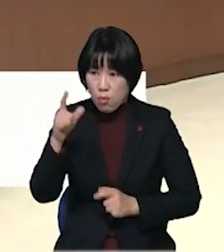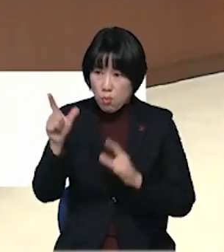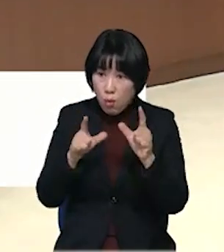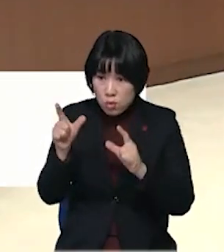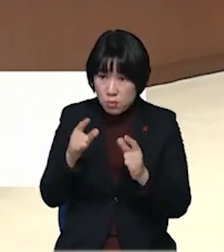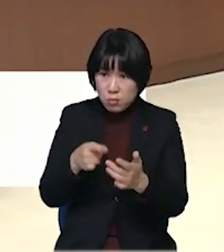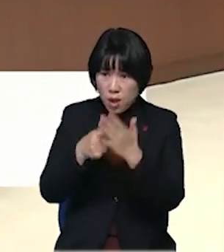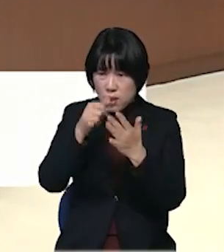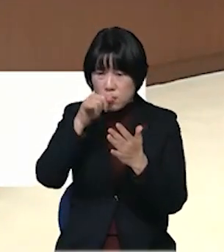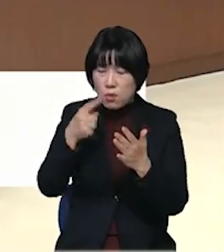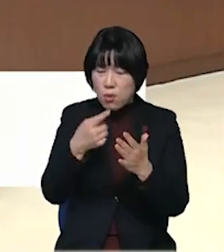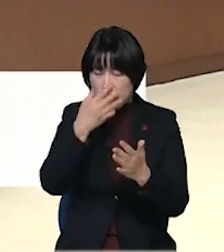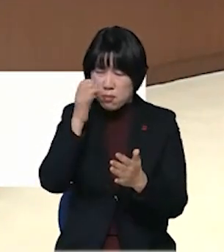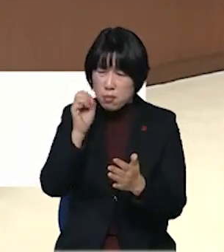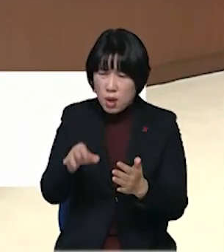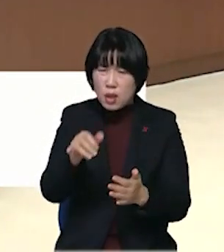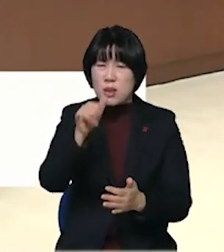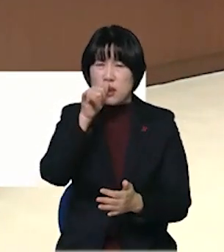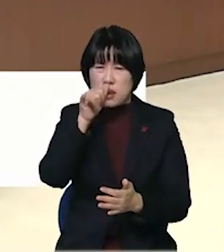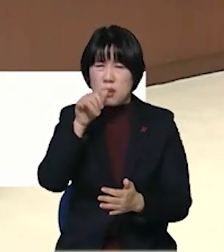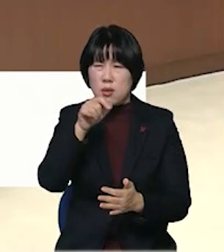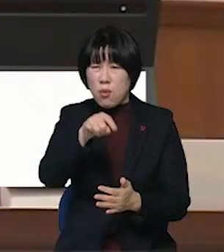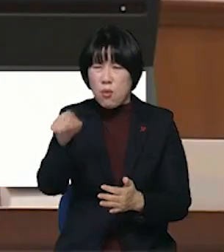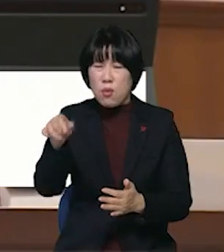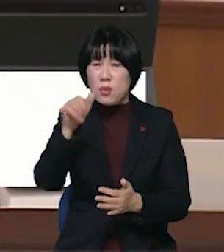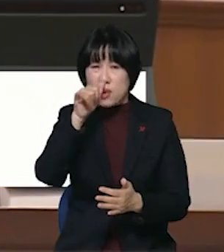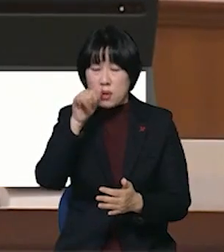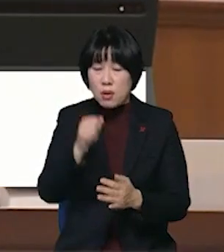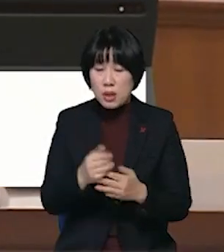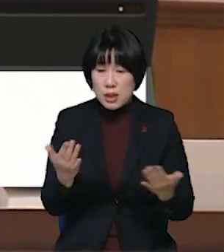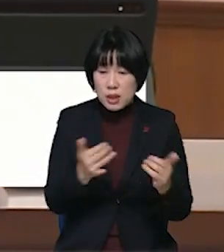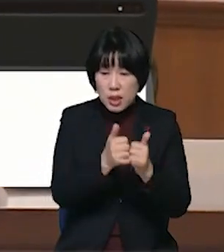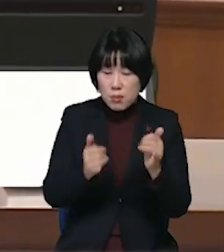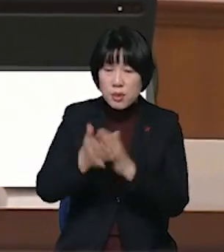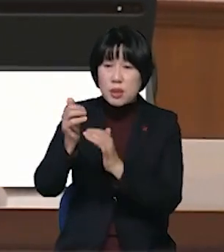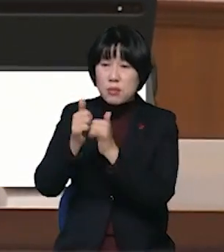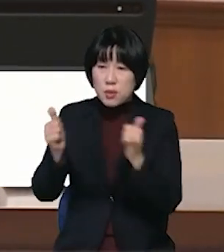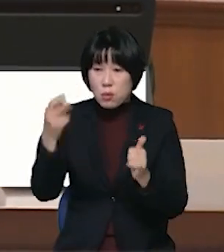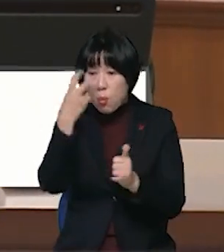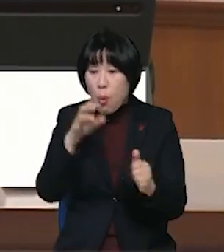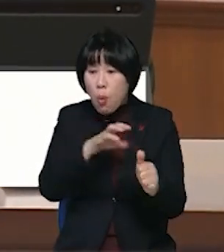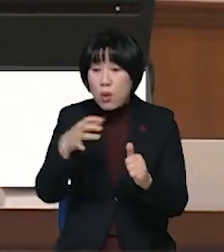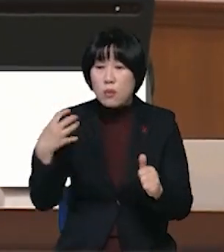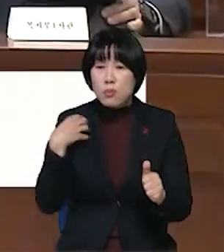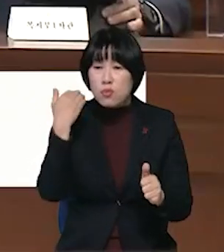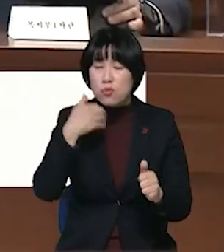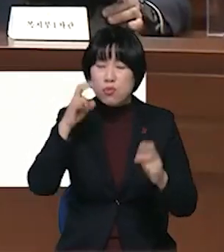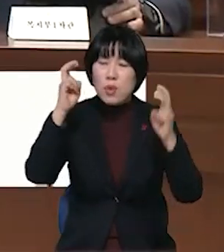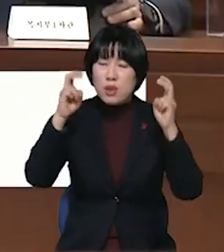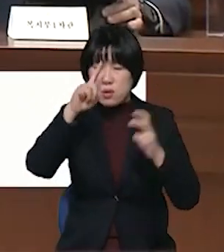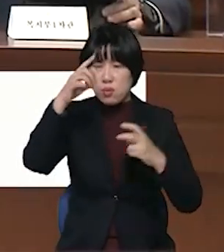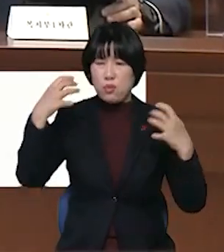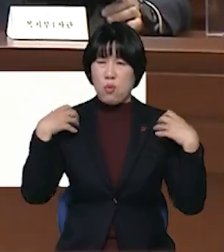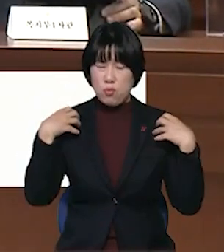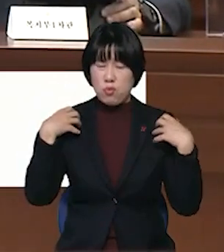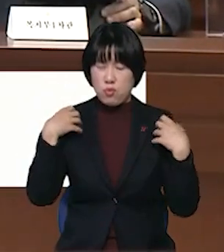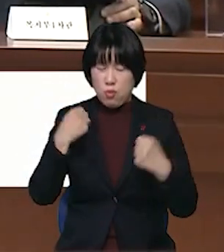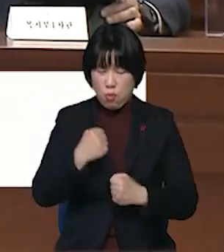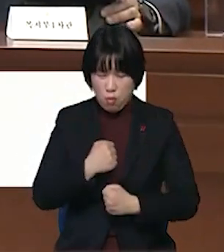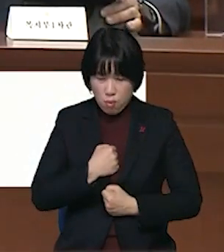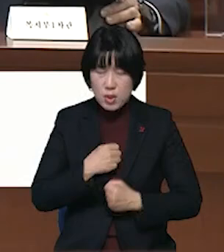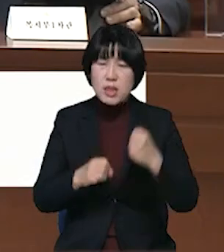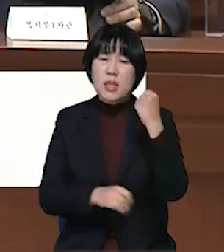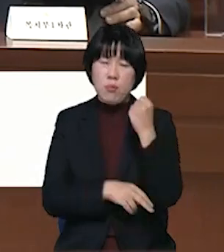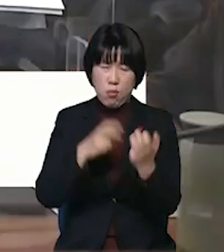되고 있는 게 현실 이라고 강조했습니다 이어 근로자와 시민을 보호하는 것은 기업과 정부가 지켜야 하는 기본적인